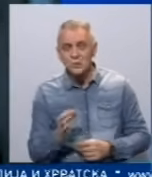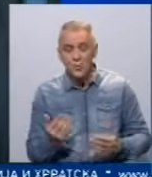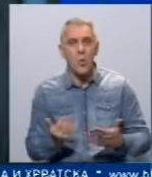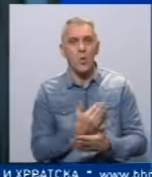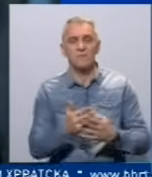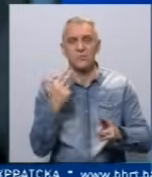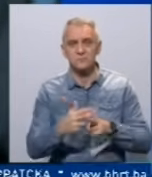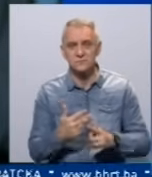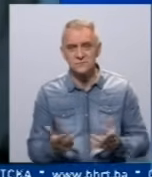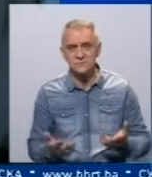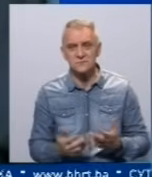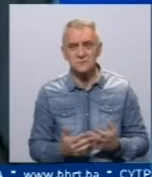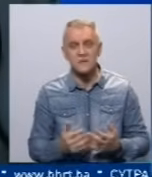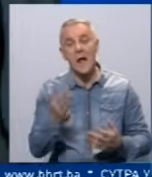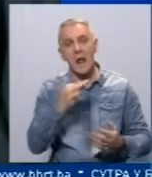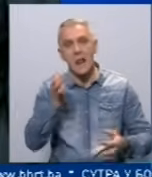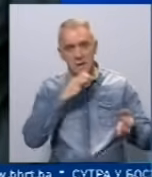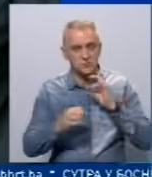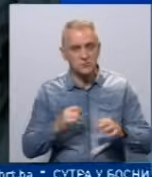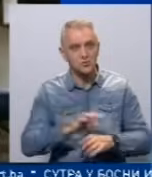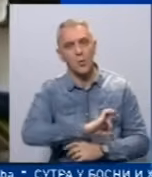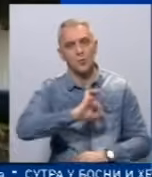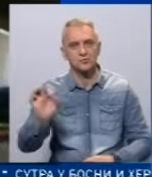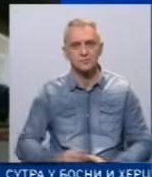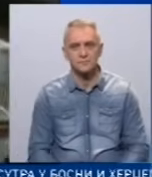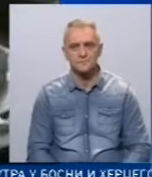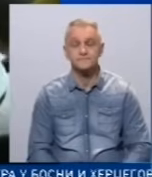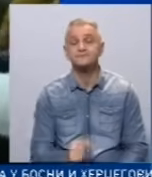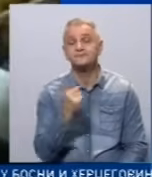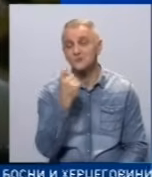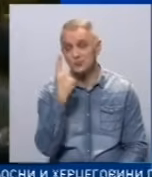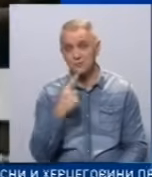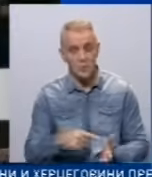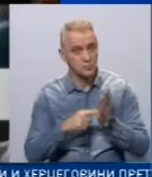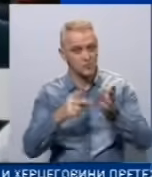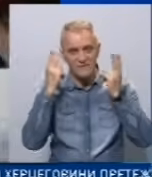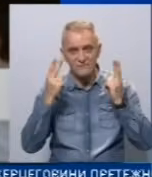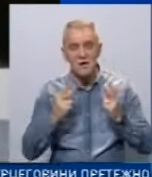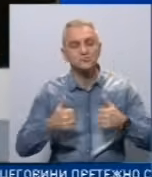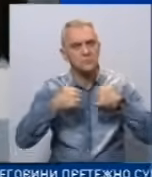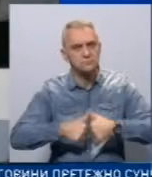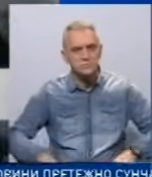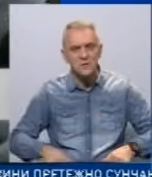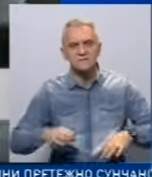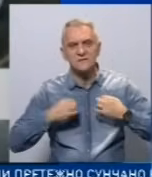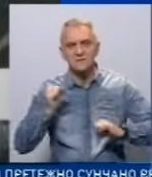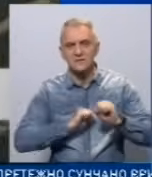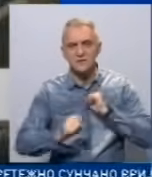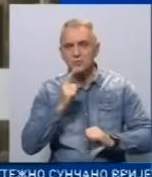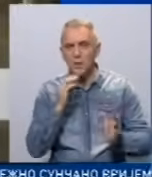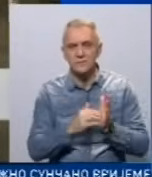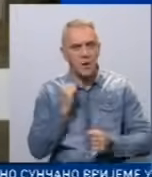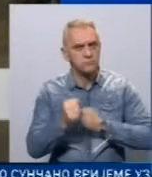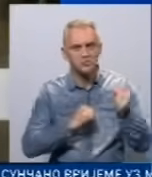novih malignoma, ali izlječenje fantastično. Još jednom je ukazano na važnost primarne zdravstvene zaštite nužne za